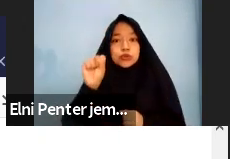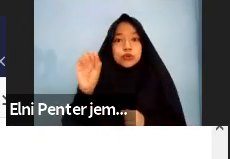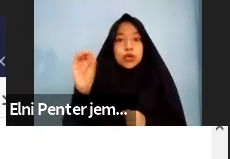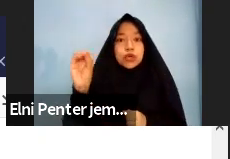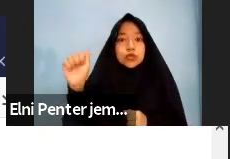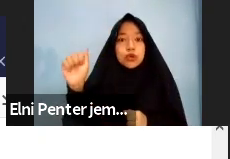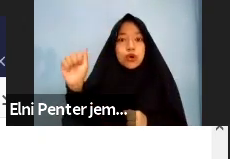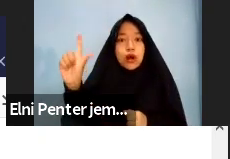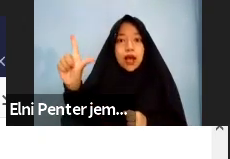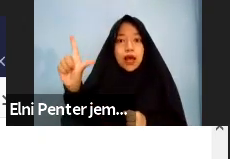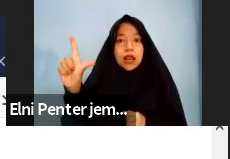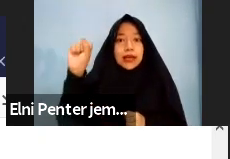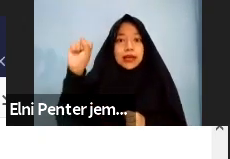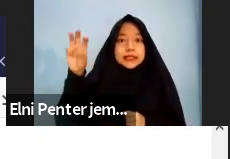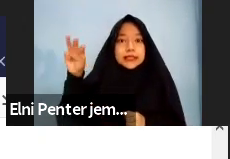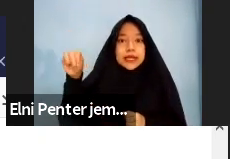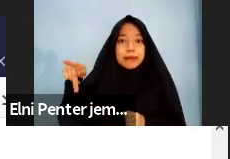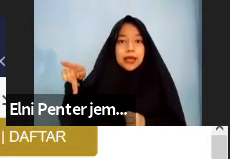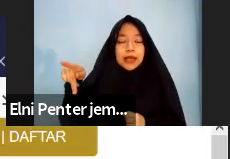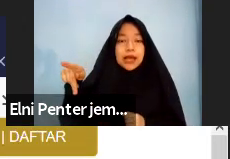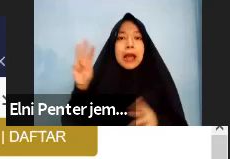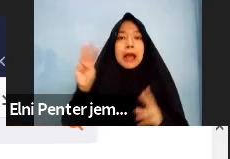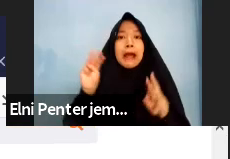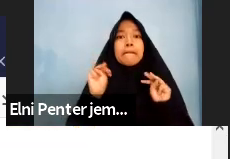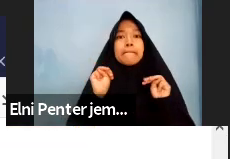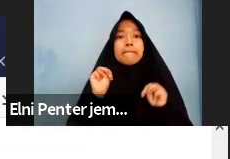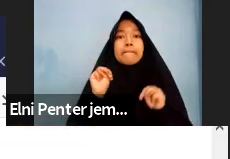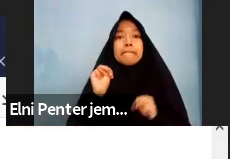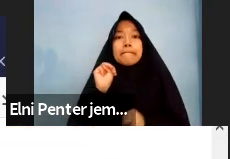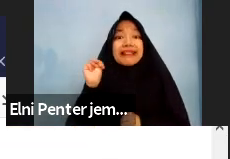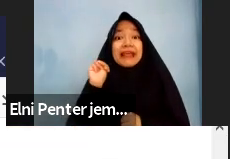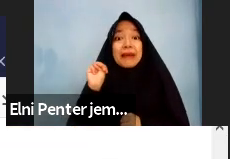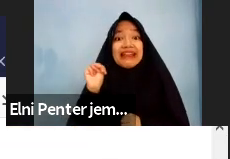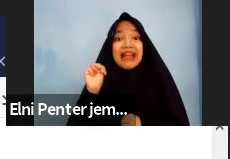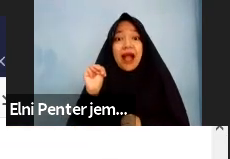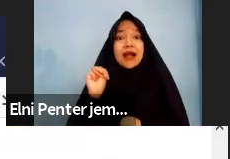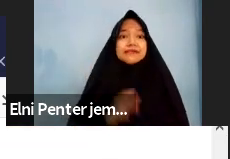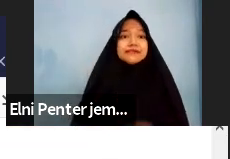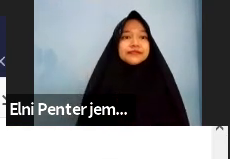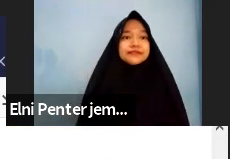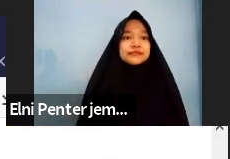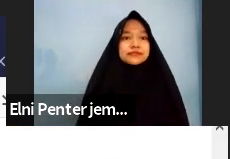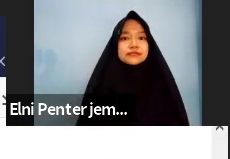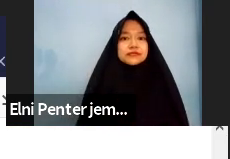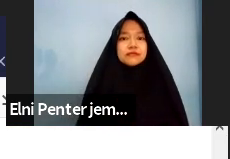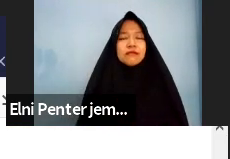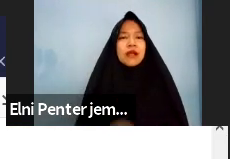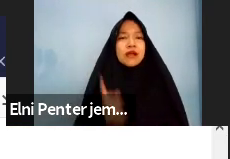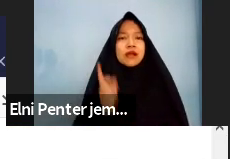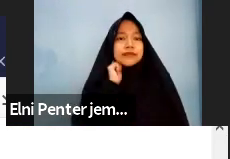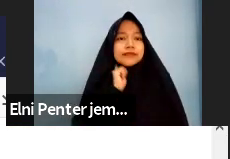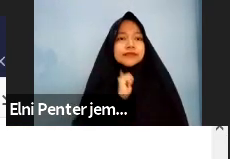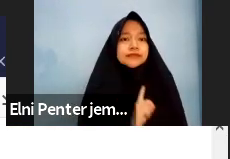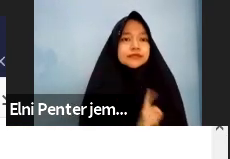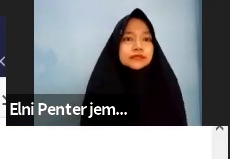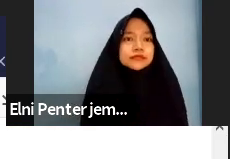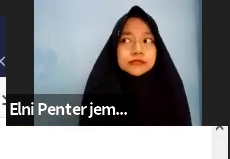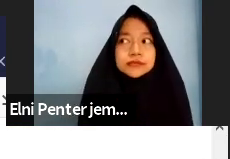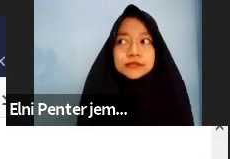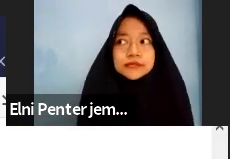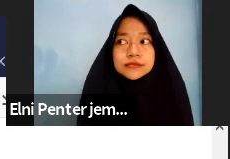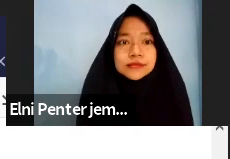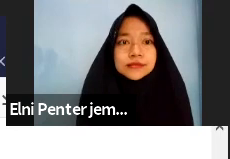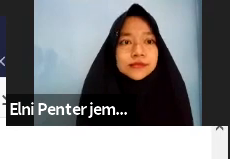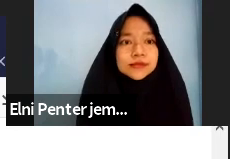matematika ya Siap Bu penasaran kalau Matematika itu seperti apa soalnya nah ini misalkan